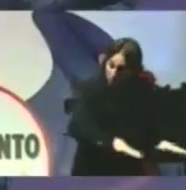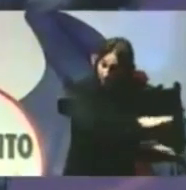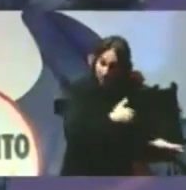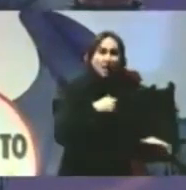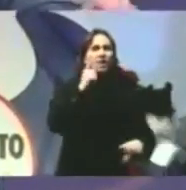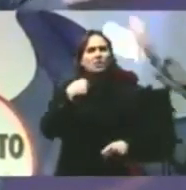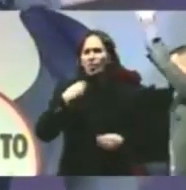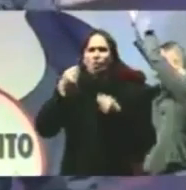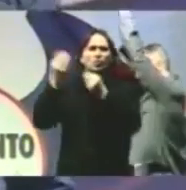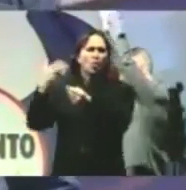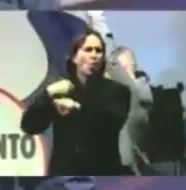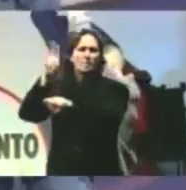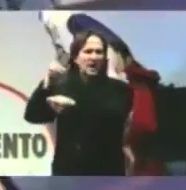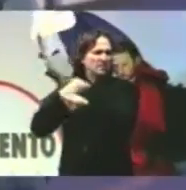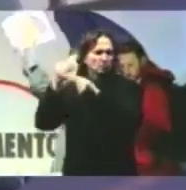mai.